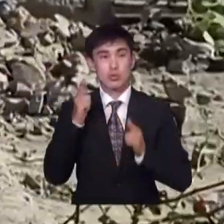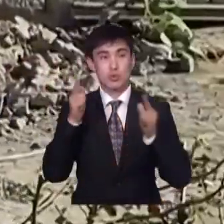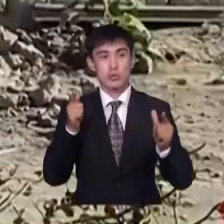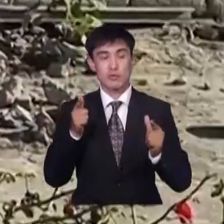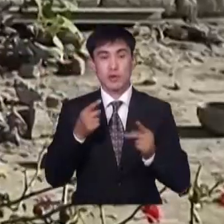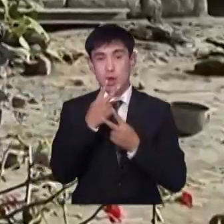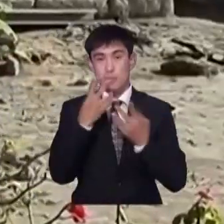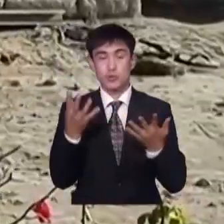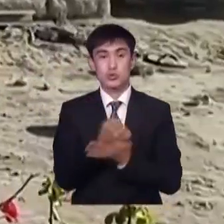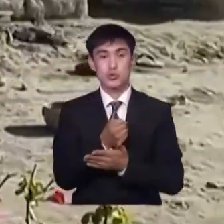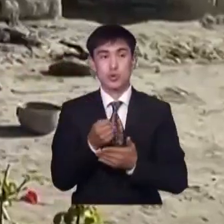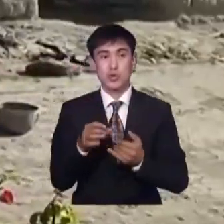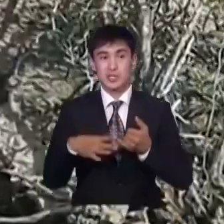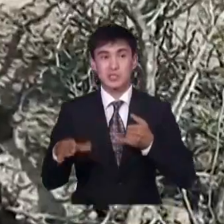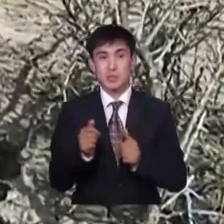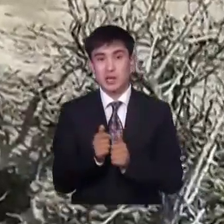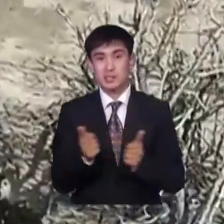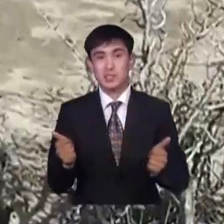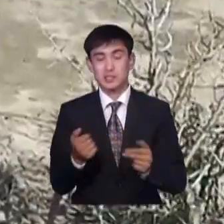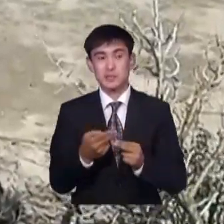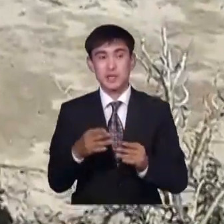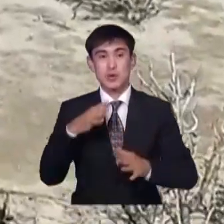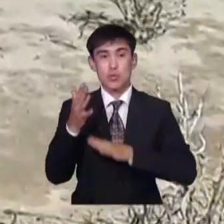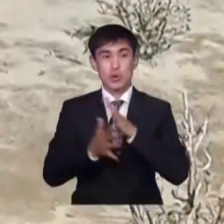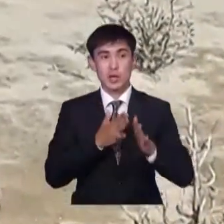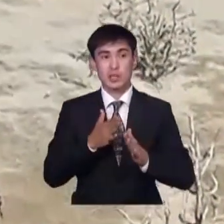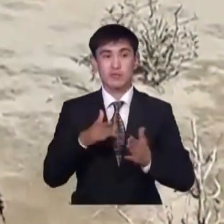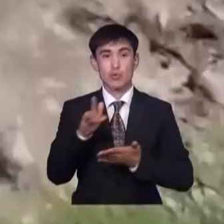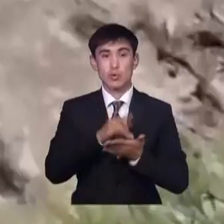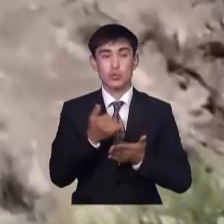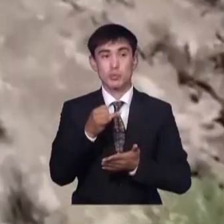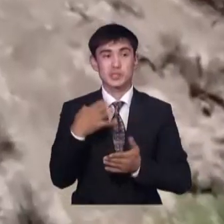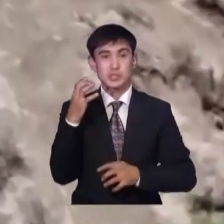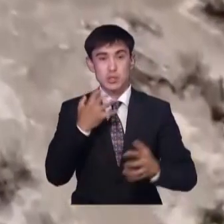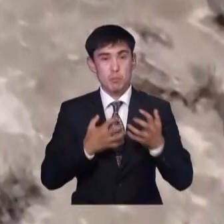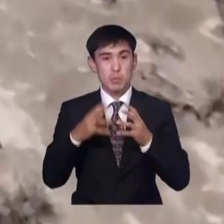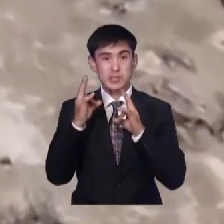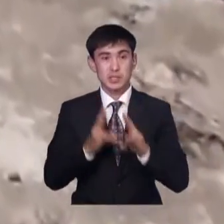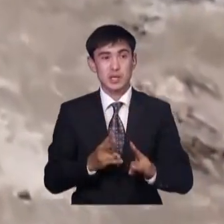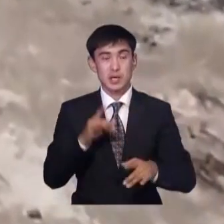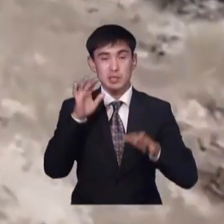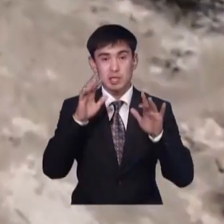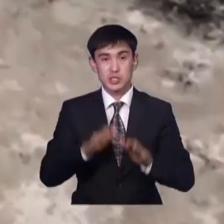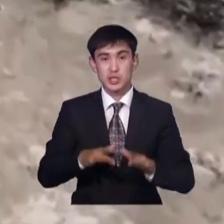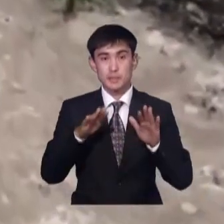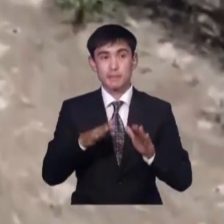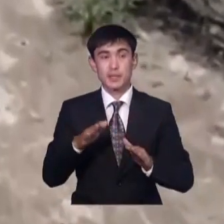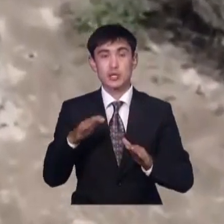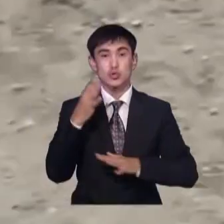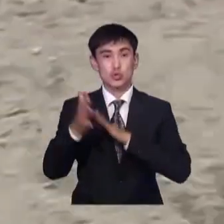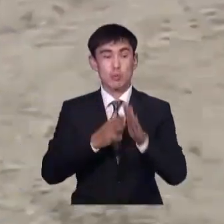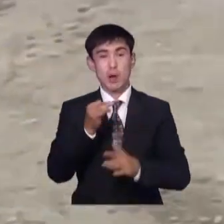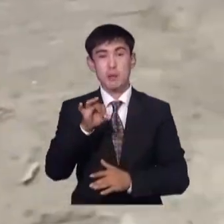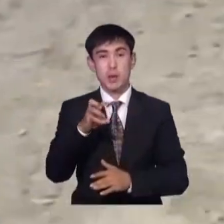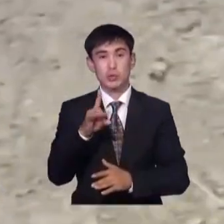они обнаружили, что земля разверзлась. В сезон ураганов штат Тамаулипас серьезно пострадал от проливных дождей и от тропического шторма